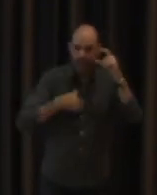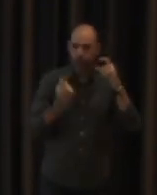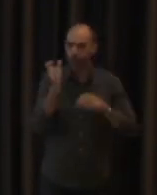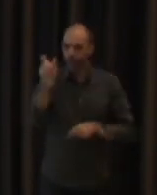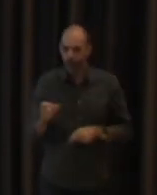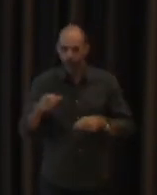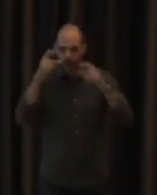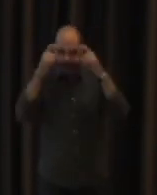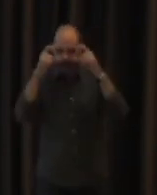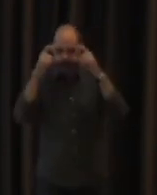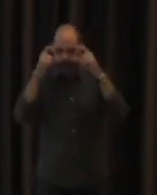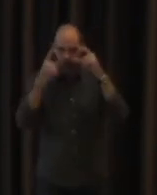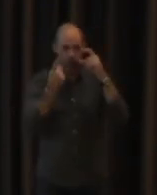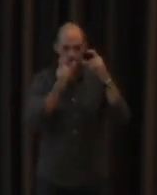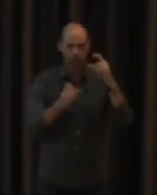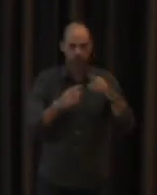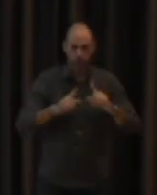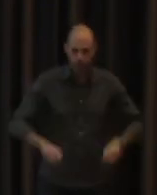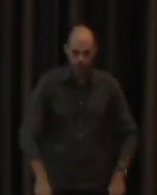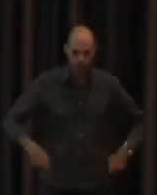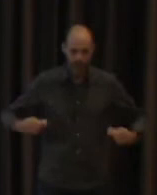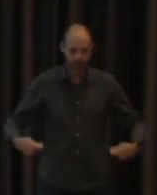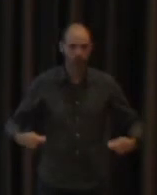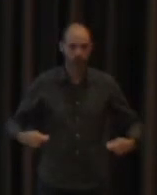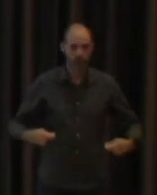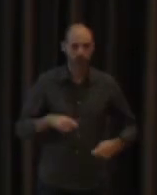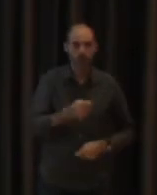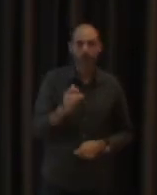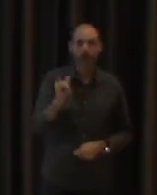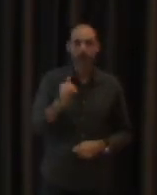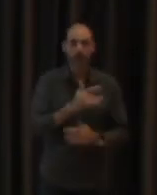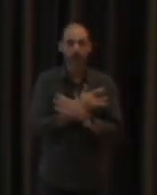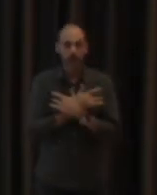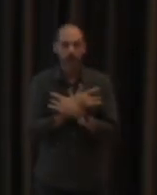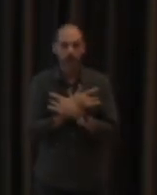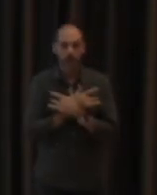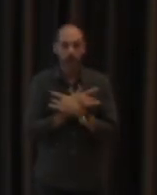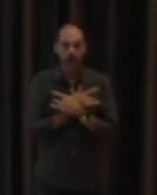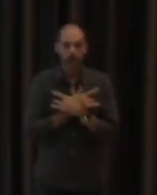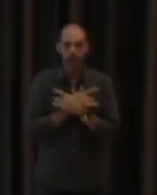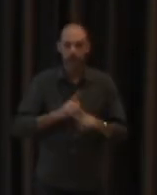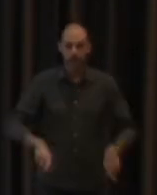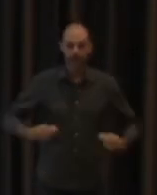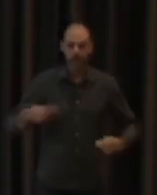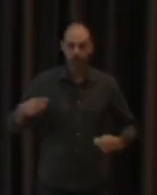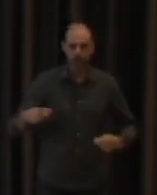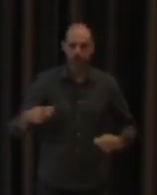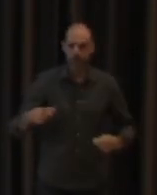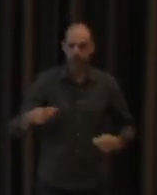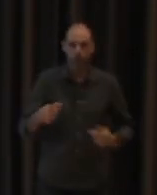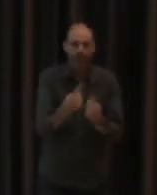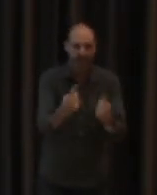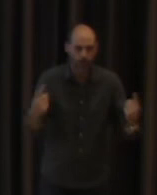d'un. És com els pantalons. En Pere i la Maria porten pantalons. Només en el circ pots trobar que hi hagi dues persones,